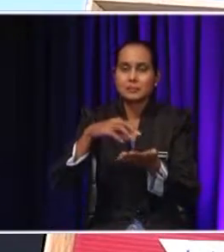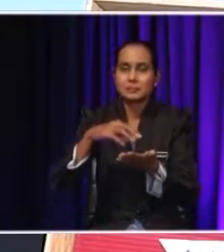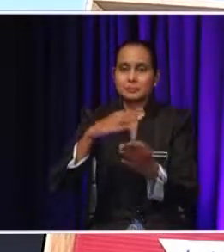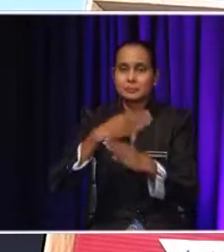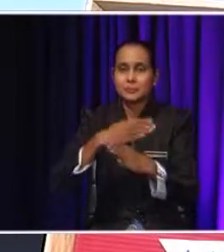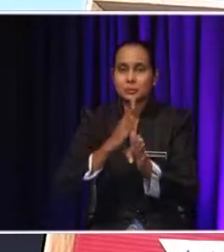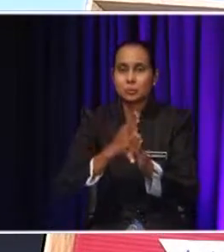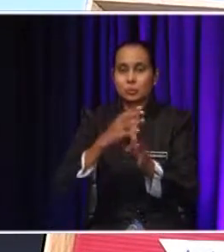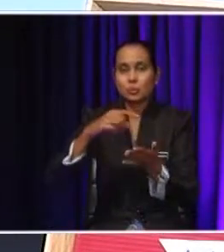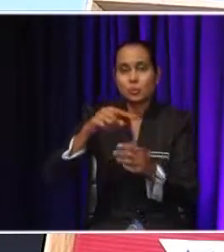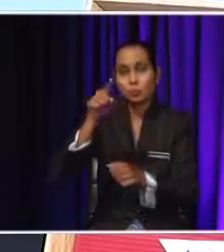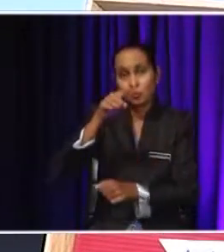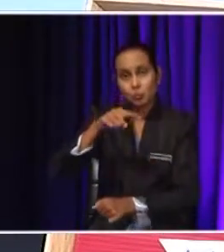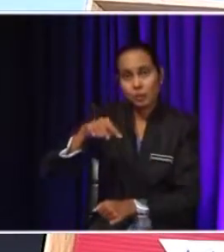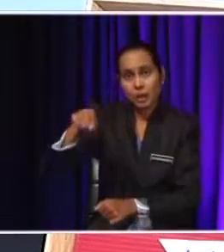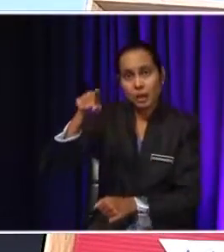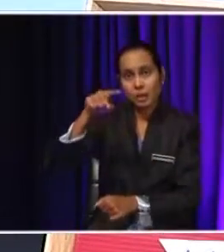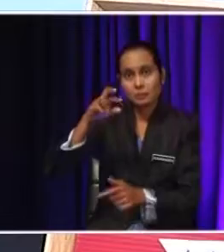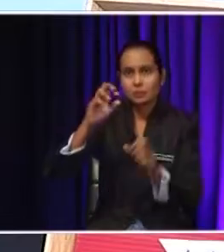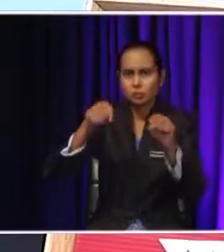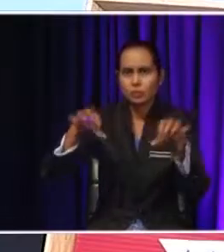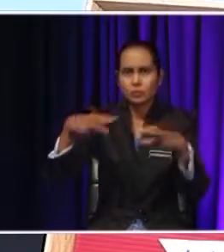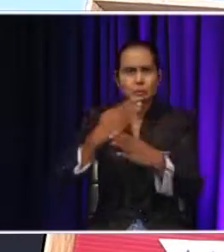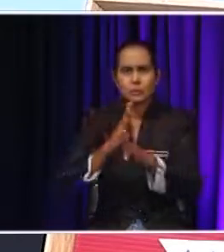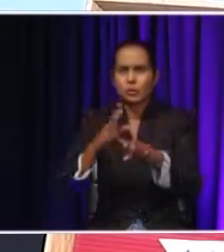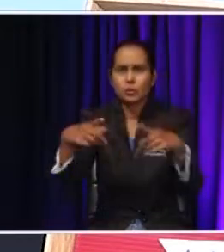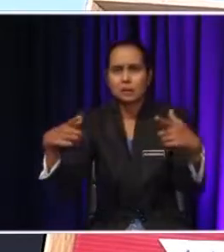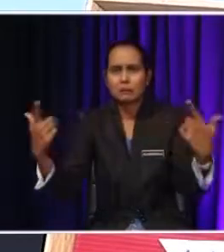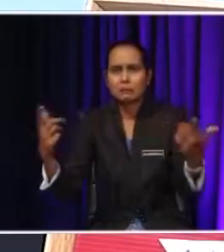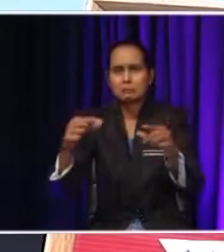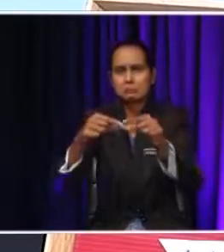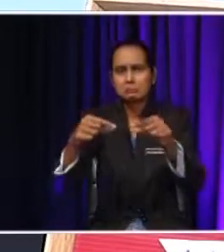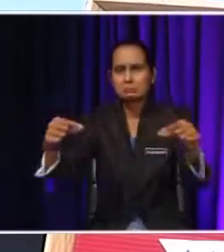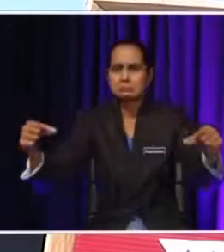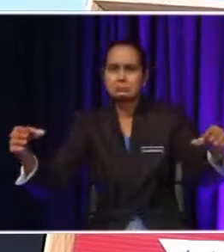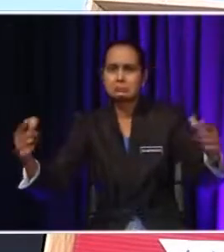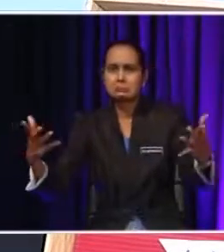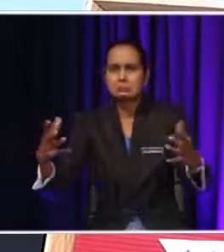dalam bentuk lain panjang ke ataupun tirus ke ataupun dalam bentuk